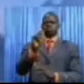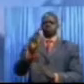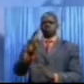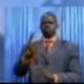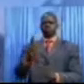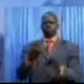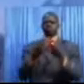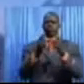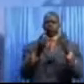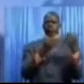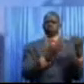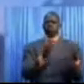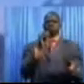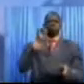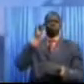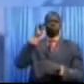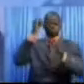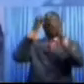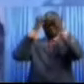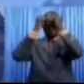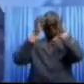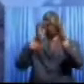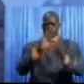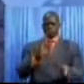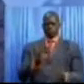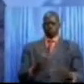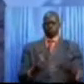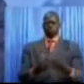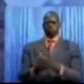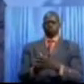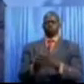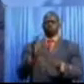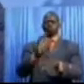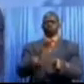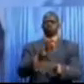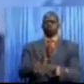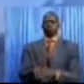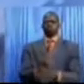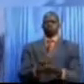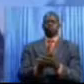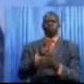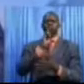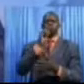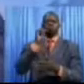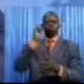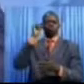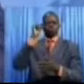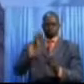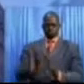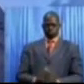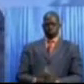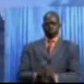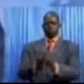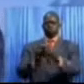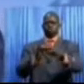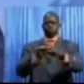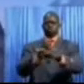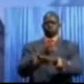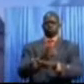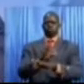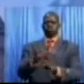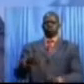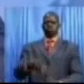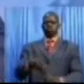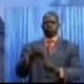Mais déjà hier, le président du Faso est arrivé à Yamoussoukro. C'était en compagnie de nos envoyés spéciaux